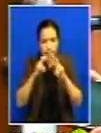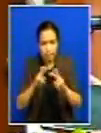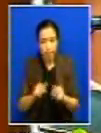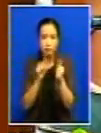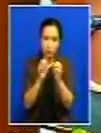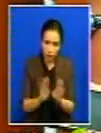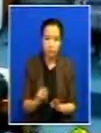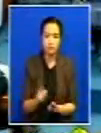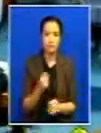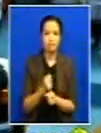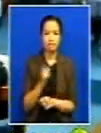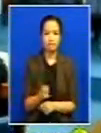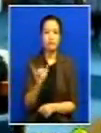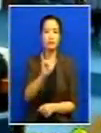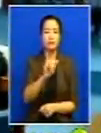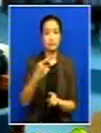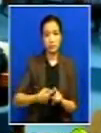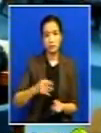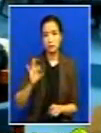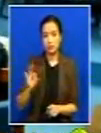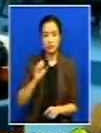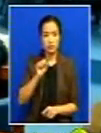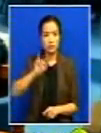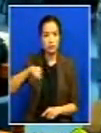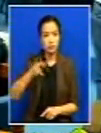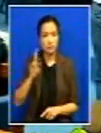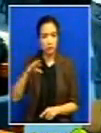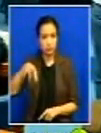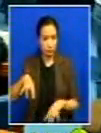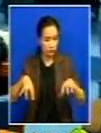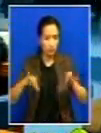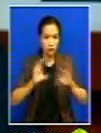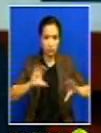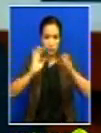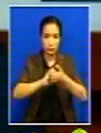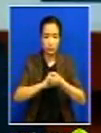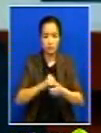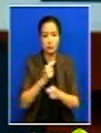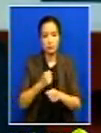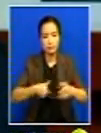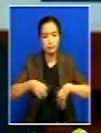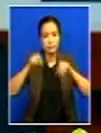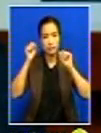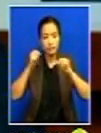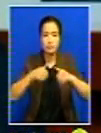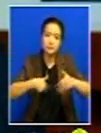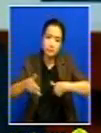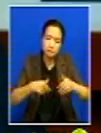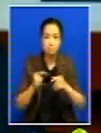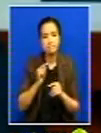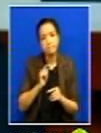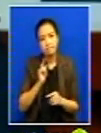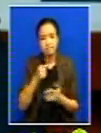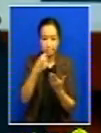ออกแบบซึ่งเดือนกันยายนนี้ครับสจล.ร่วมกับหน่วยงานภาครัฐด้วยเตรียมทำประชาพิจารณ์หรือว่า Public Hearing